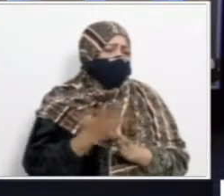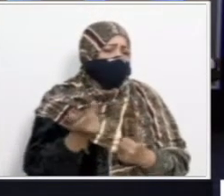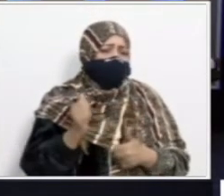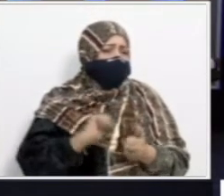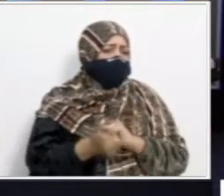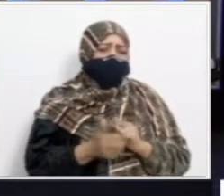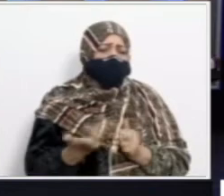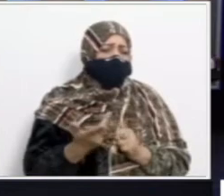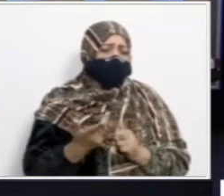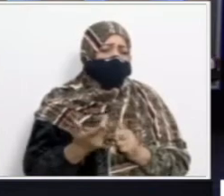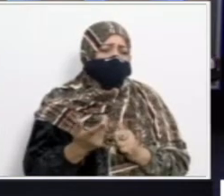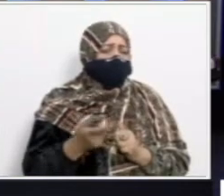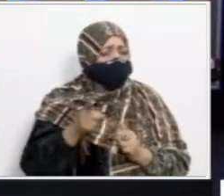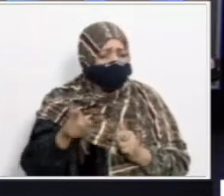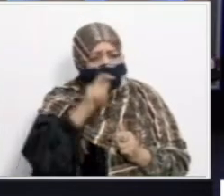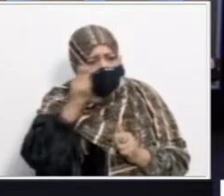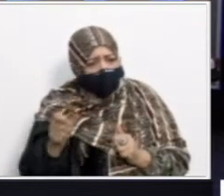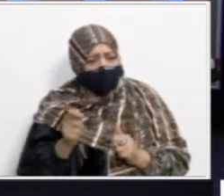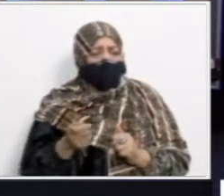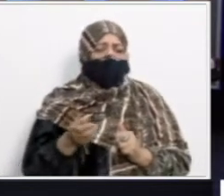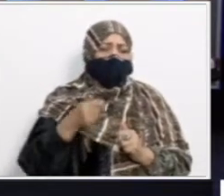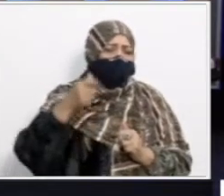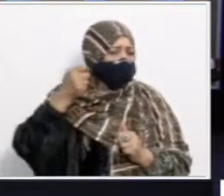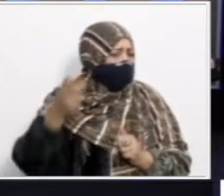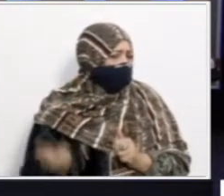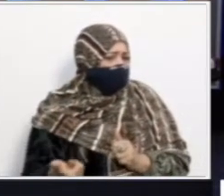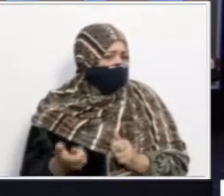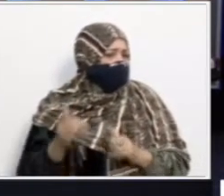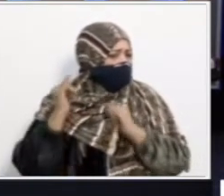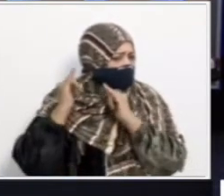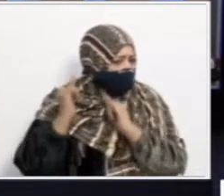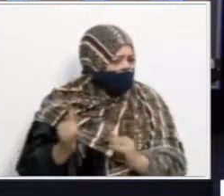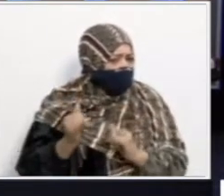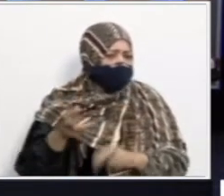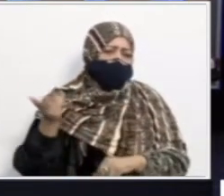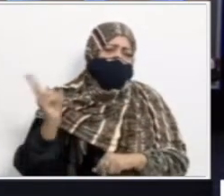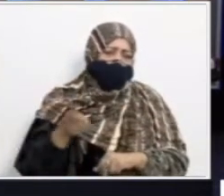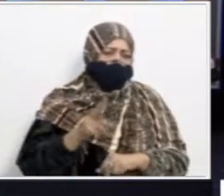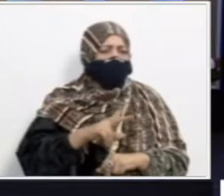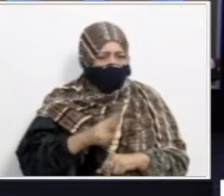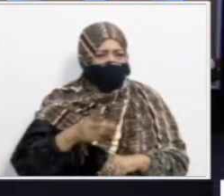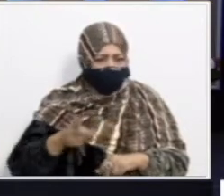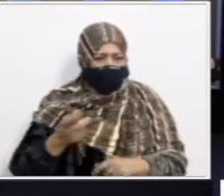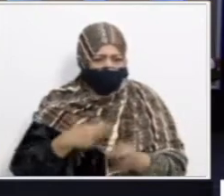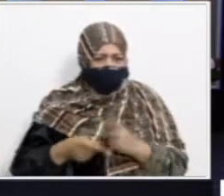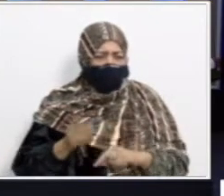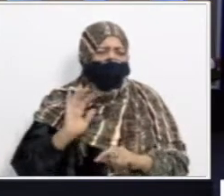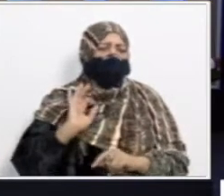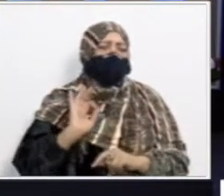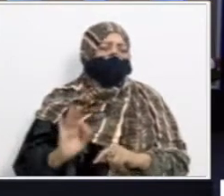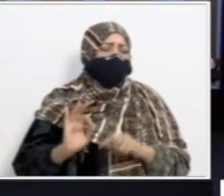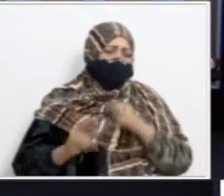في المعامله، في يعني في حاجات تسعف الله عما سلف، يعني في اخطاء يمكن يصير لك كذا. كان